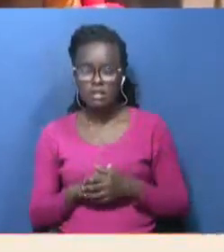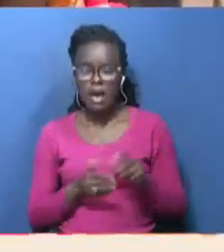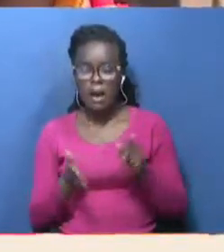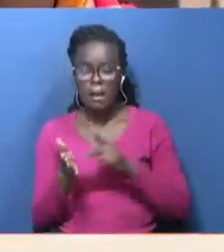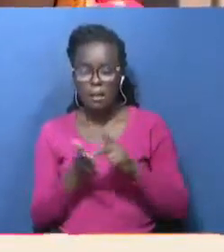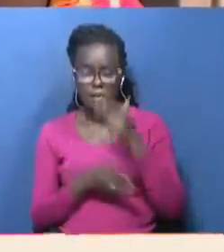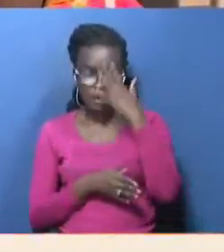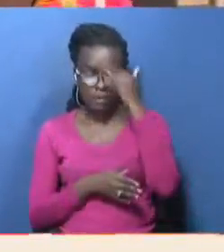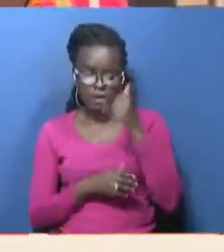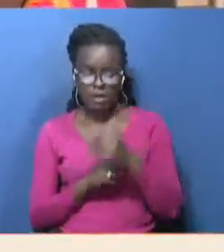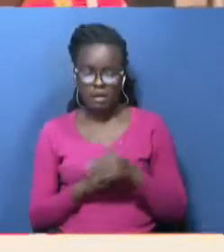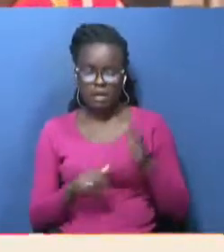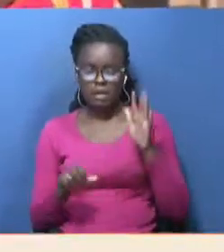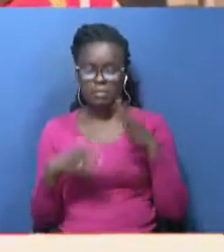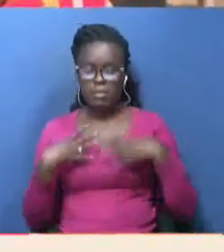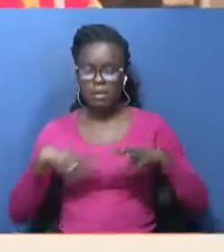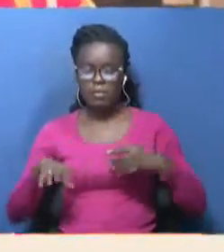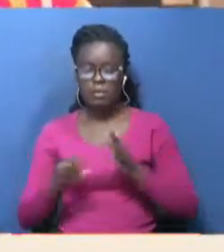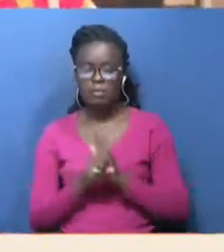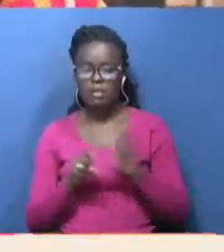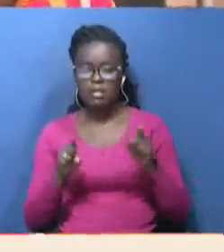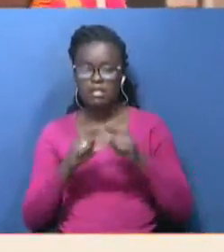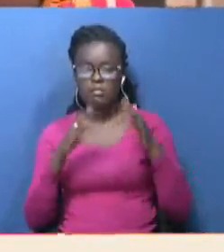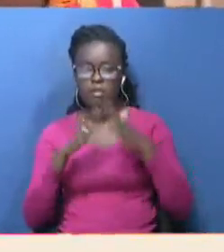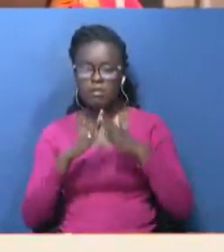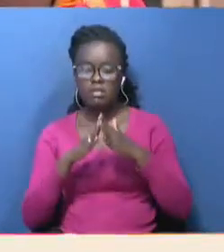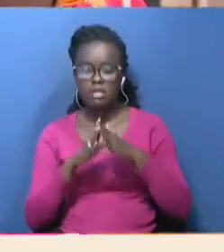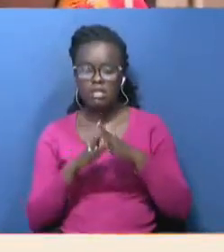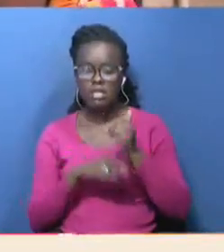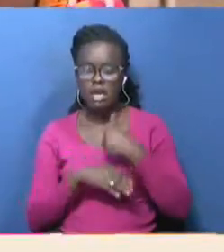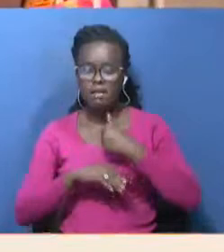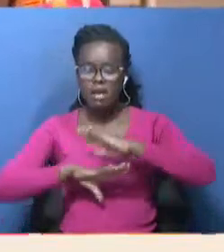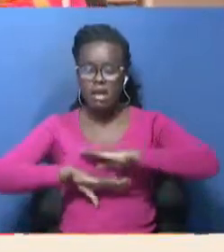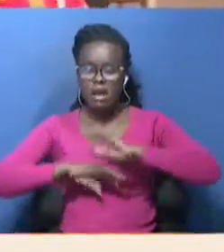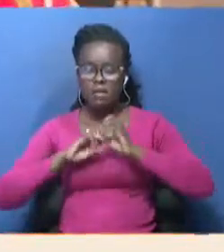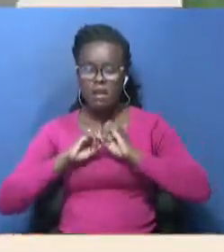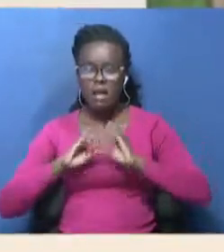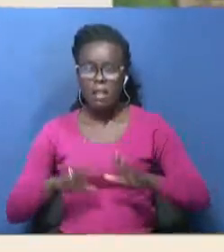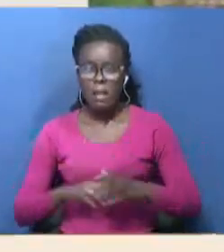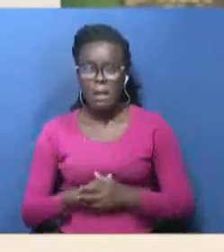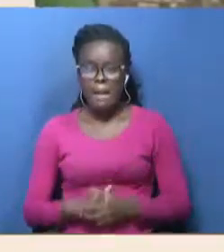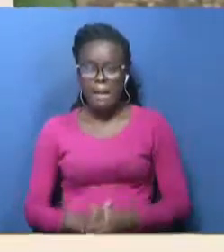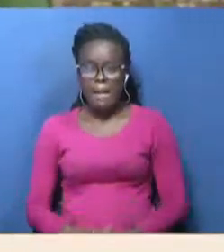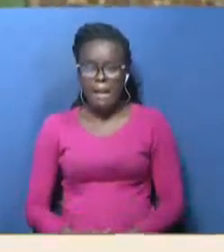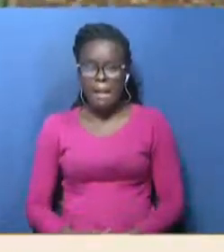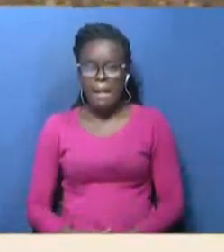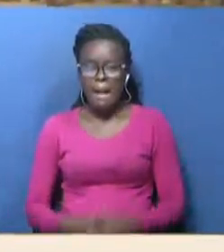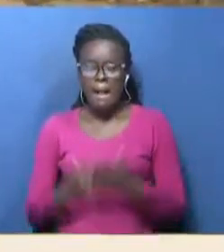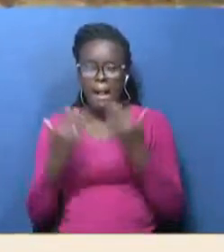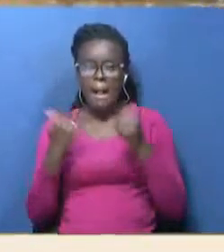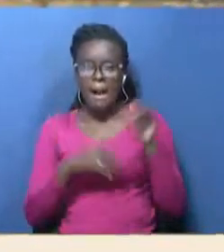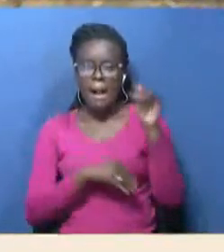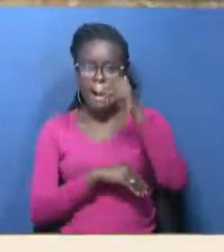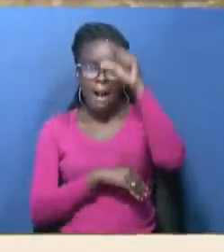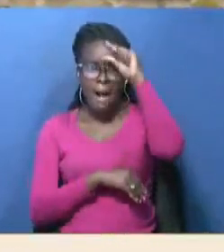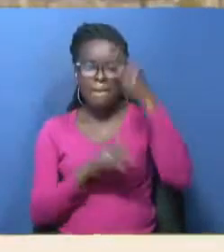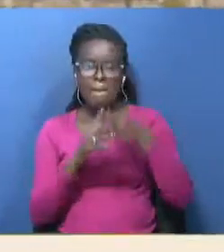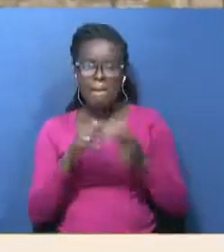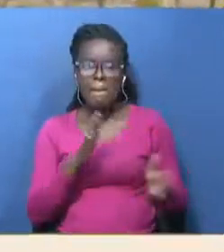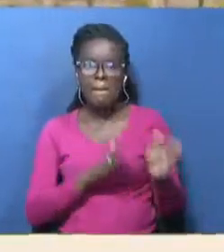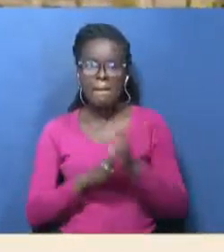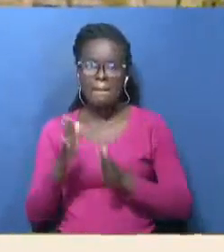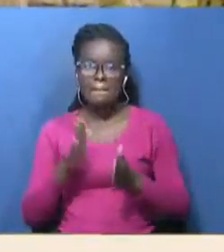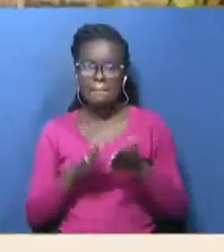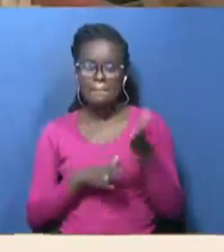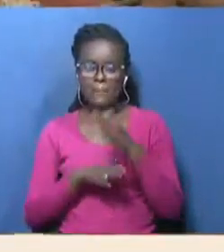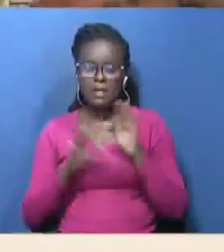sababu watu ni wengi sana, alafu hata manyumba inakosekana. Unaona area iko karibu na town. Rĩu ihoya rĩ kũrĩ thirikari kwambĩka mũtaratara wa gũcokia